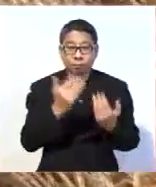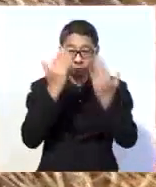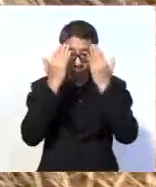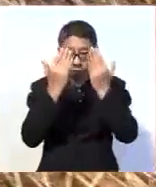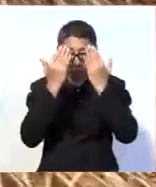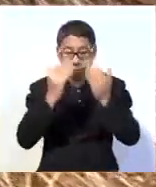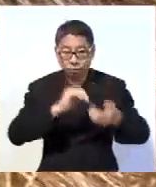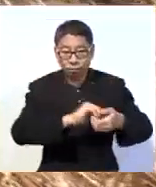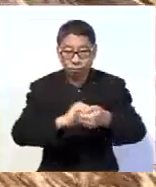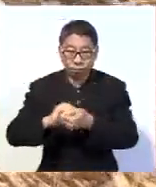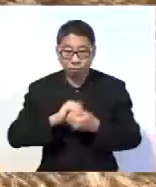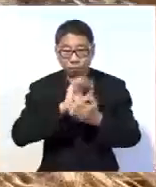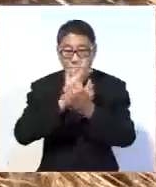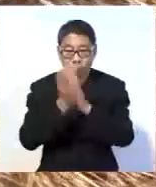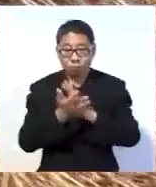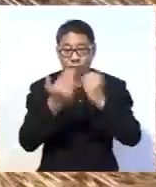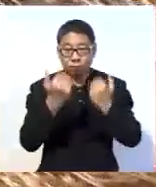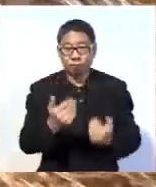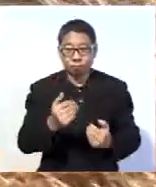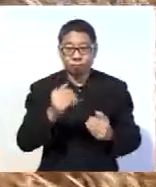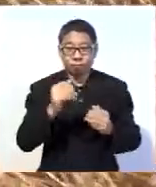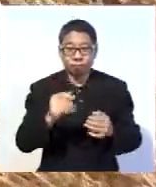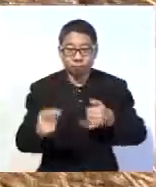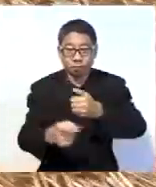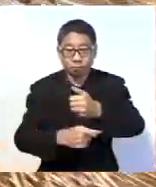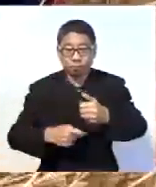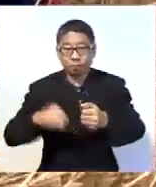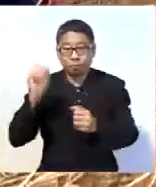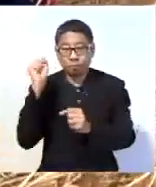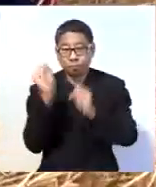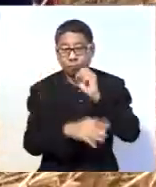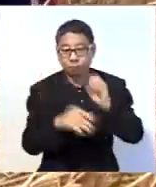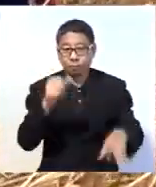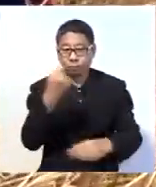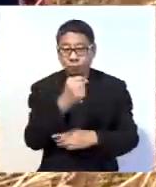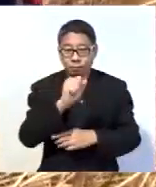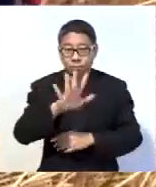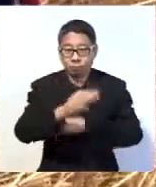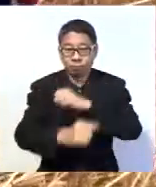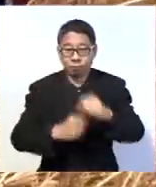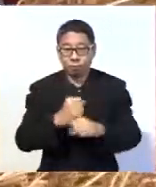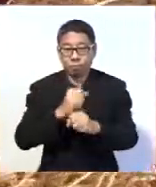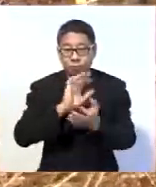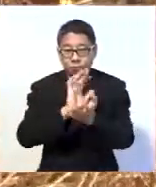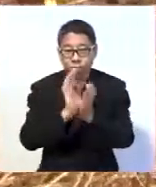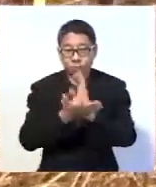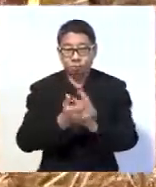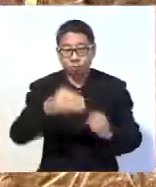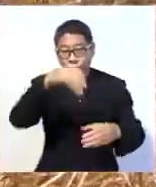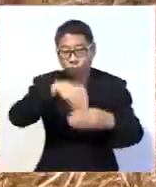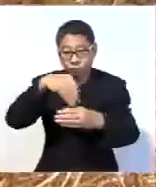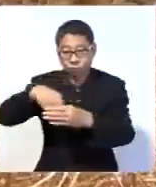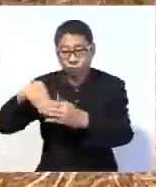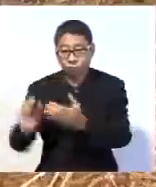ลิมได้ร่วมการพลิกฟื้นนาที่ถูกทิ้งรกร้างมากว่า15ปีแล้วค่ะให้กลับมาปลู